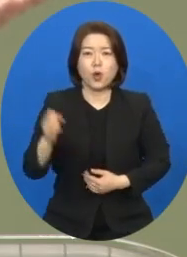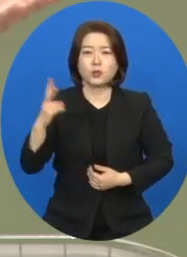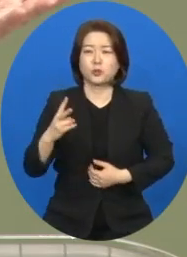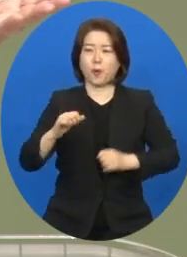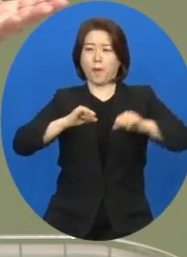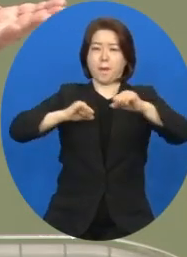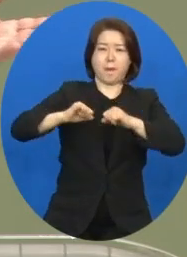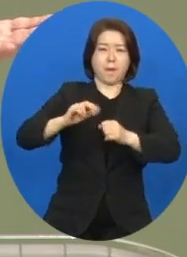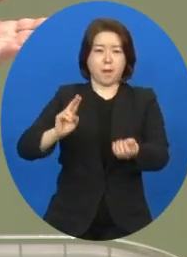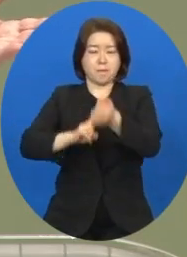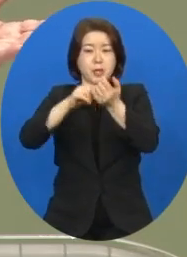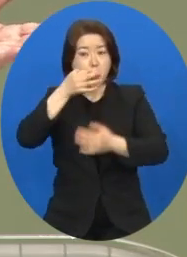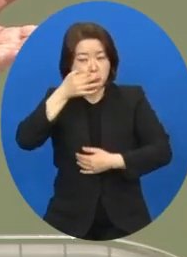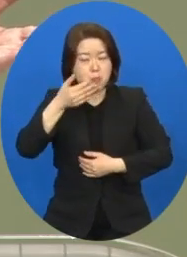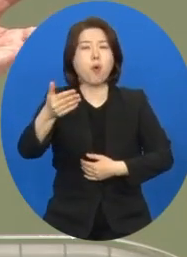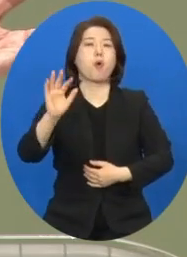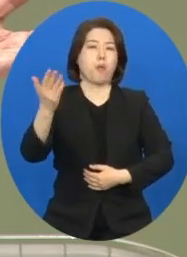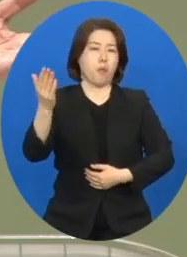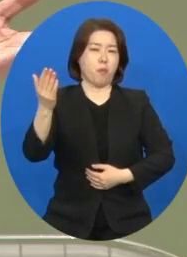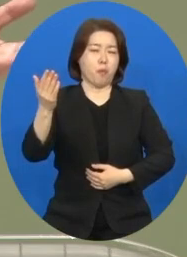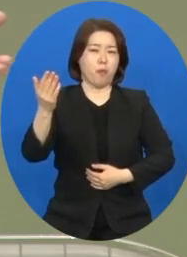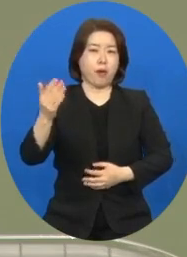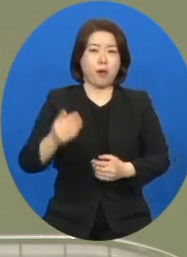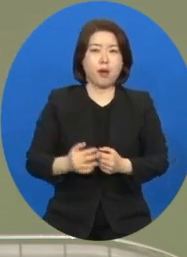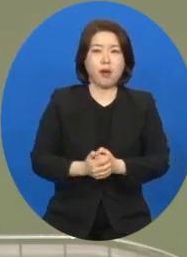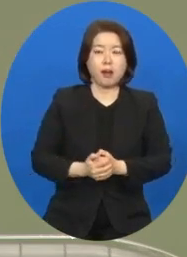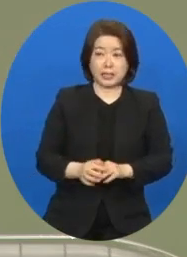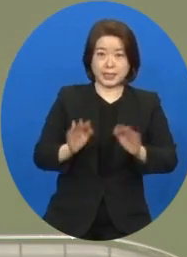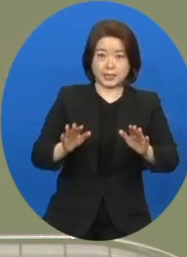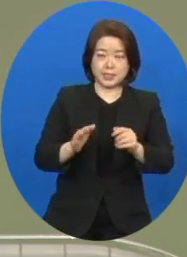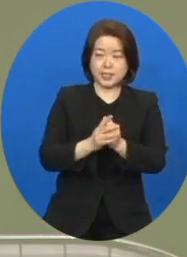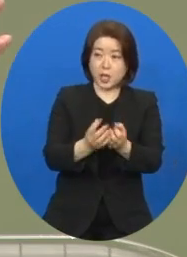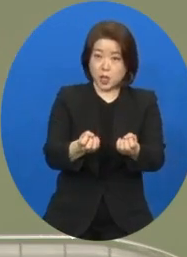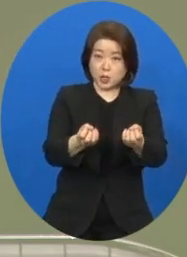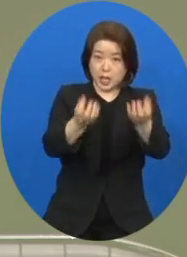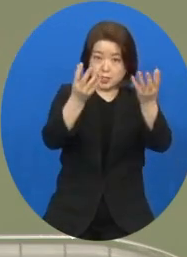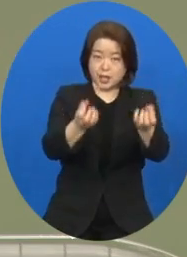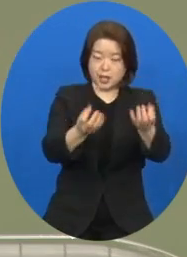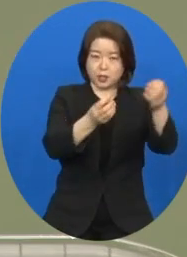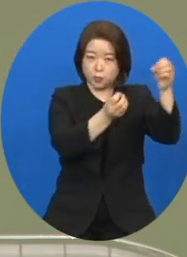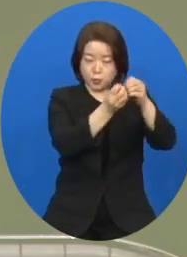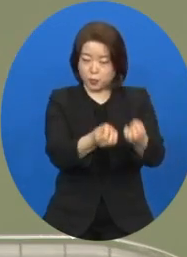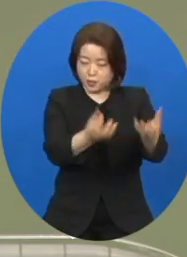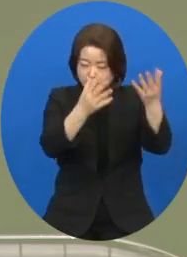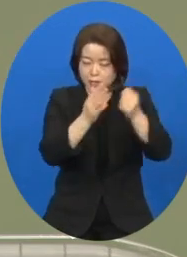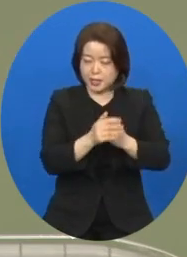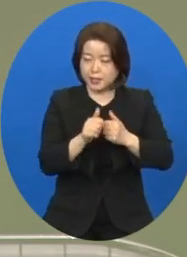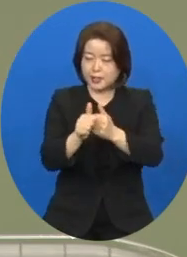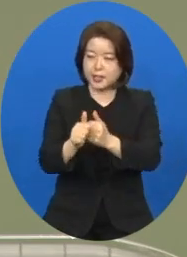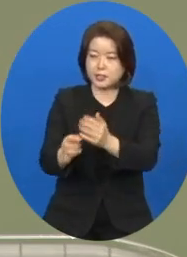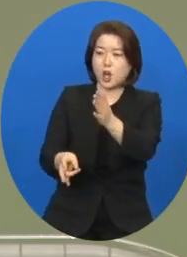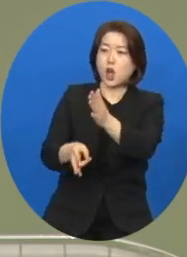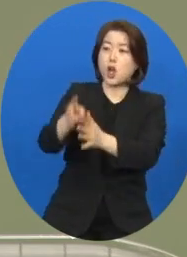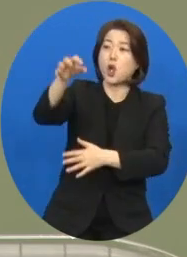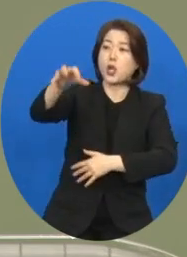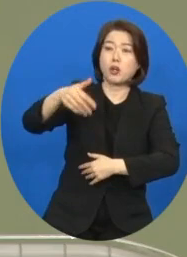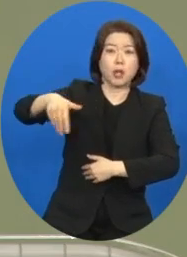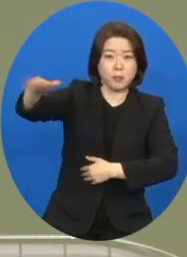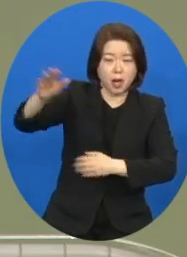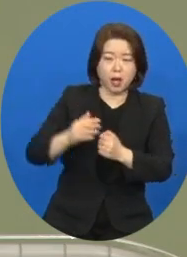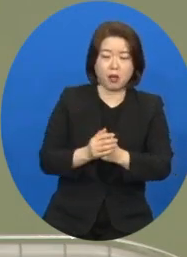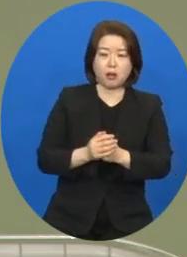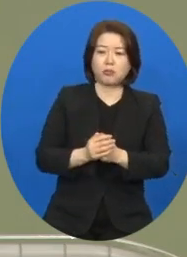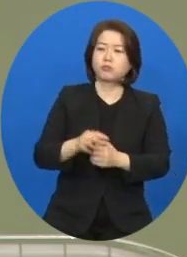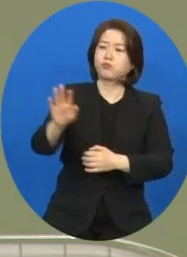역사도 보여주어야 하는 거 아니냐. 이제 절기에 따라 사람들이 다 예루살렘으로 올라가는데 형은